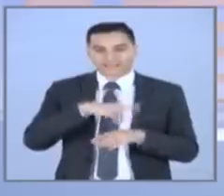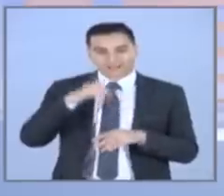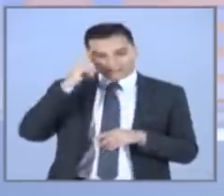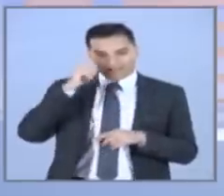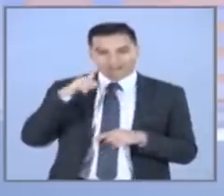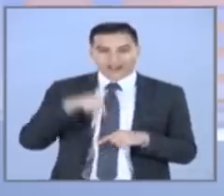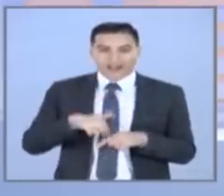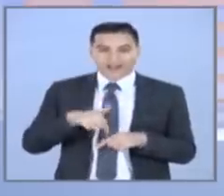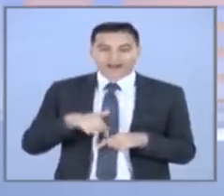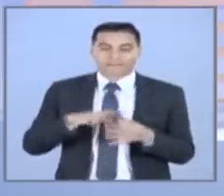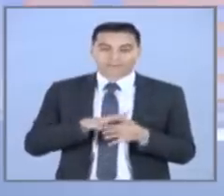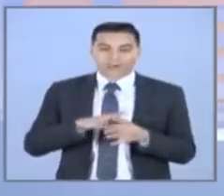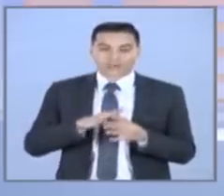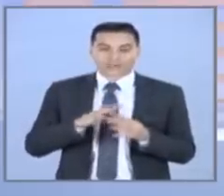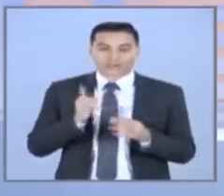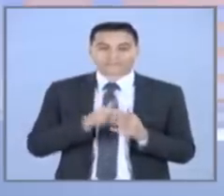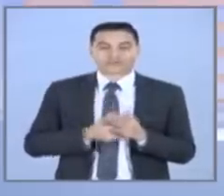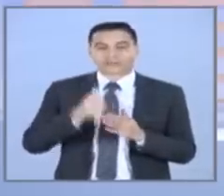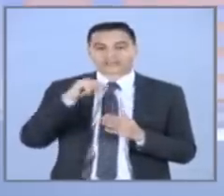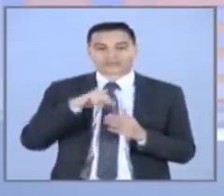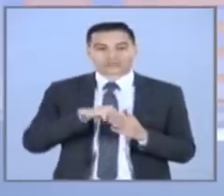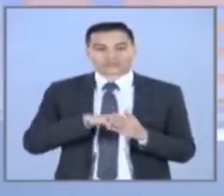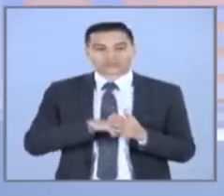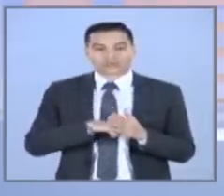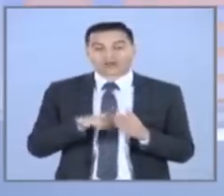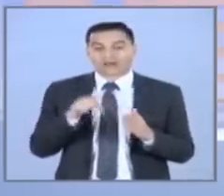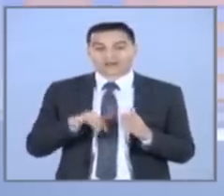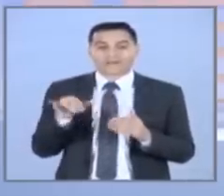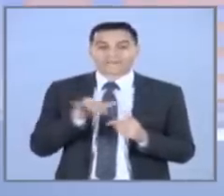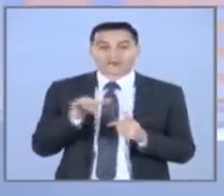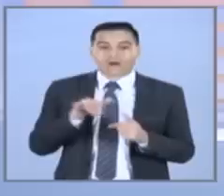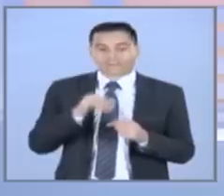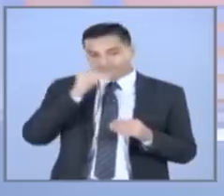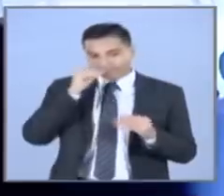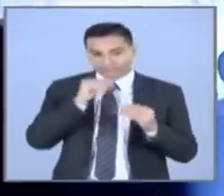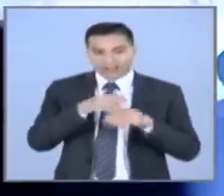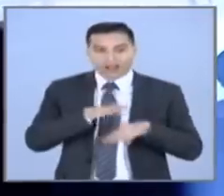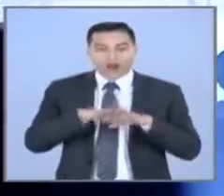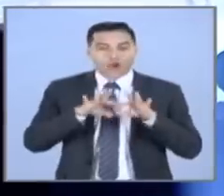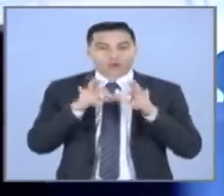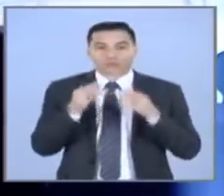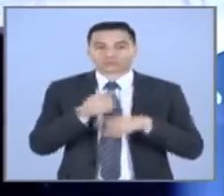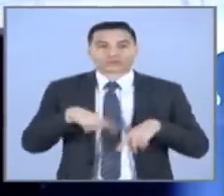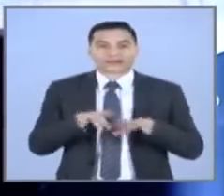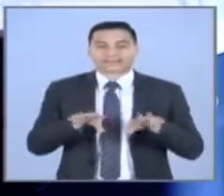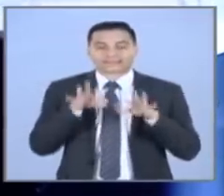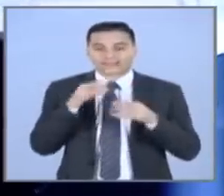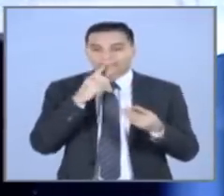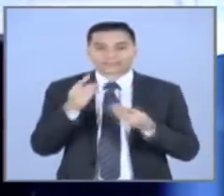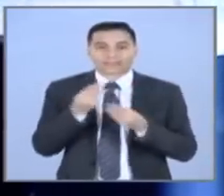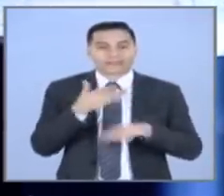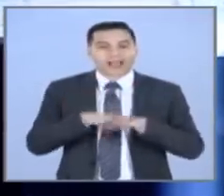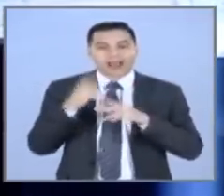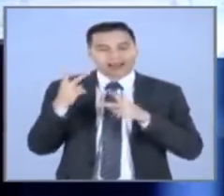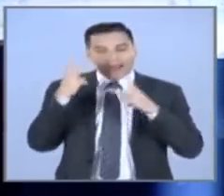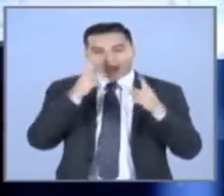ان هنا مش مكسب وخسارة، هنا بنتعرف على عائلات جديدة، بنتكلم عن